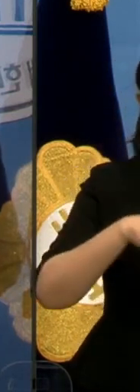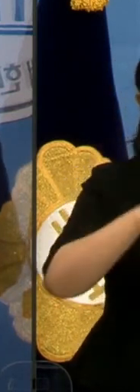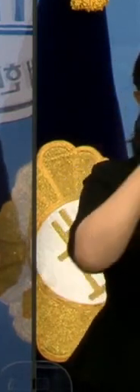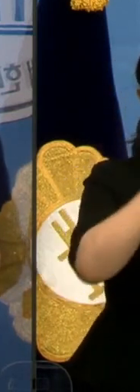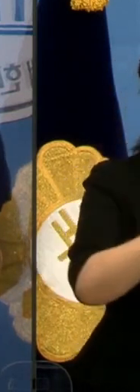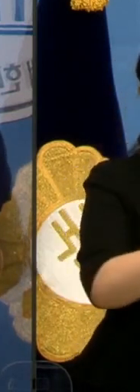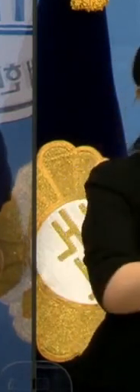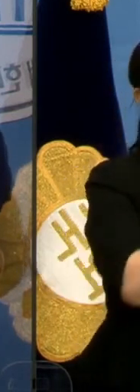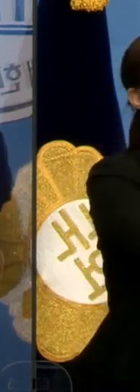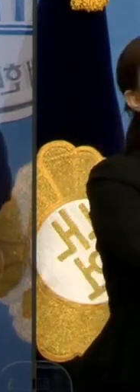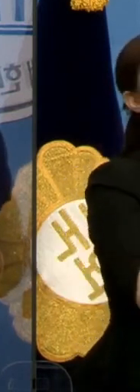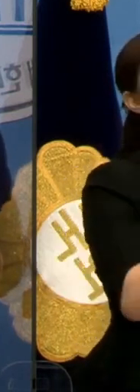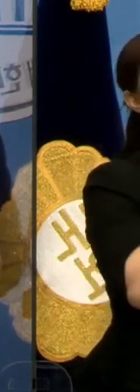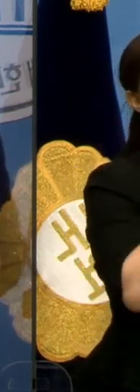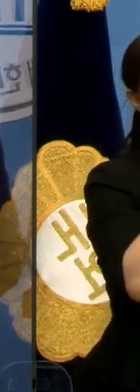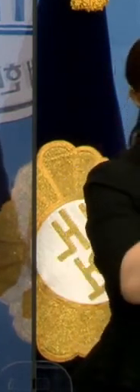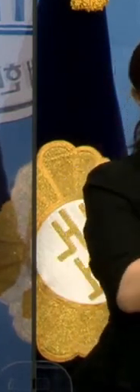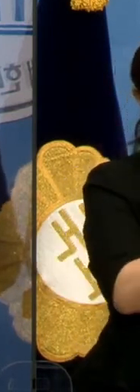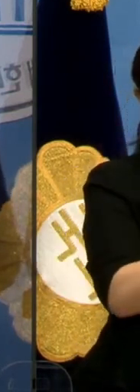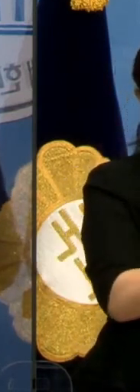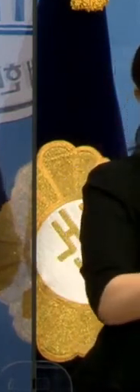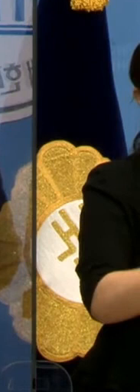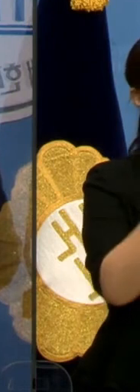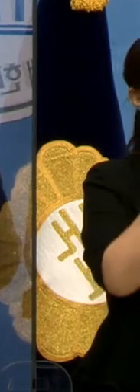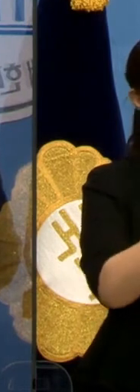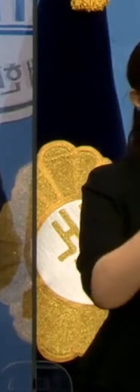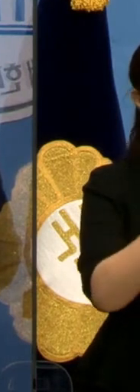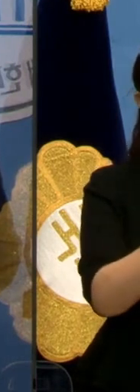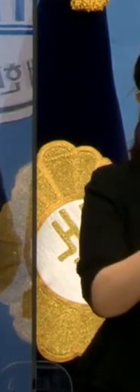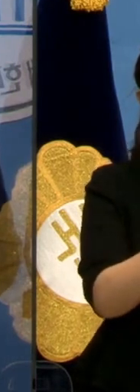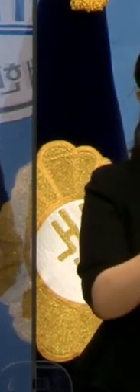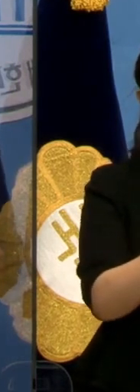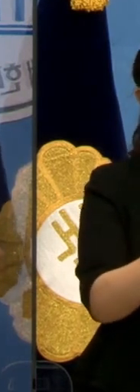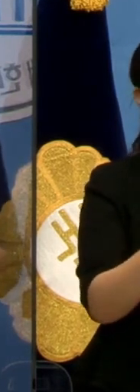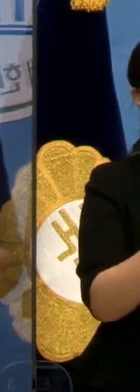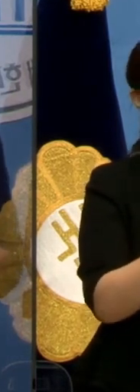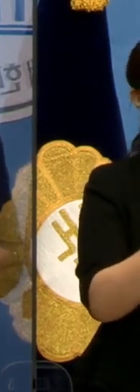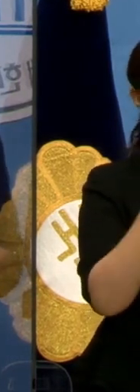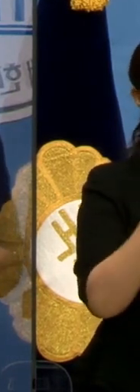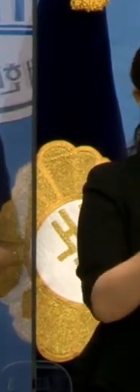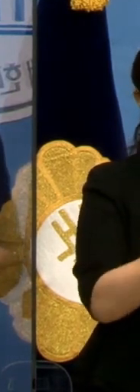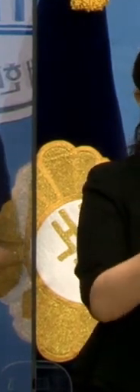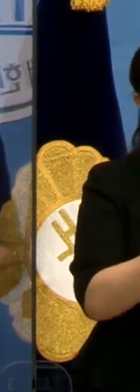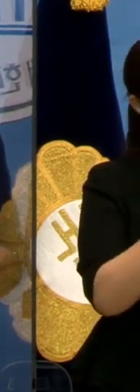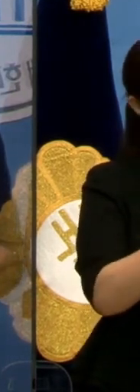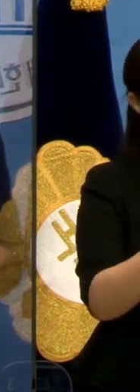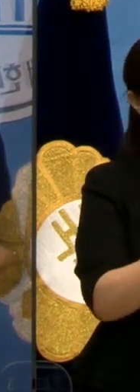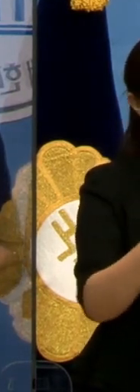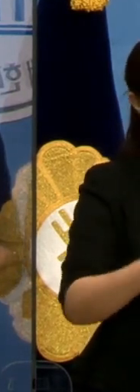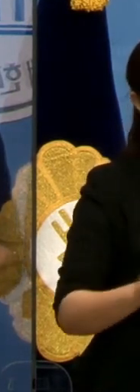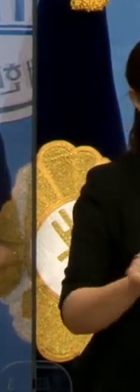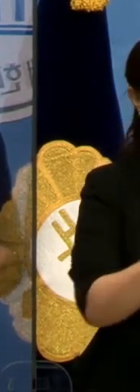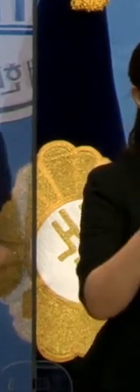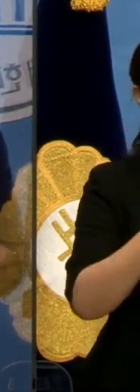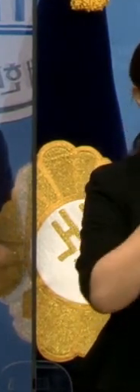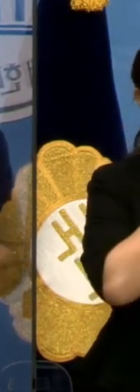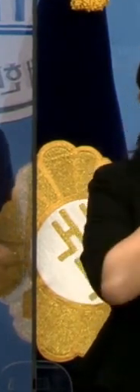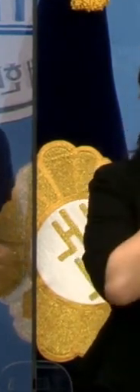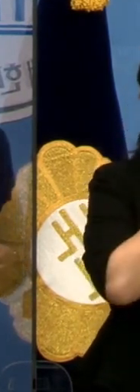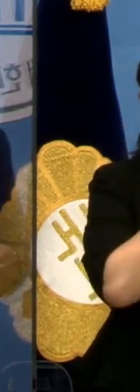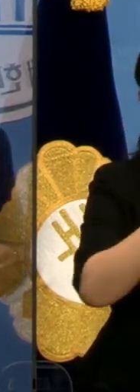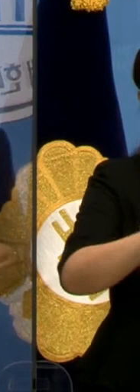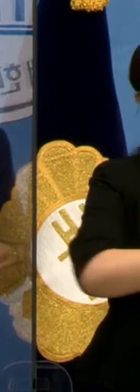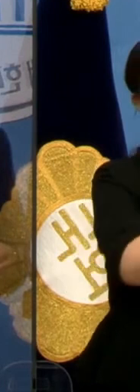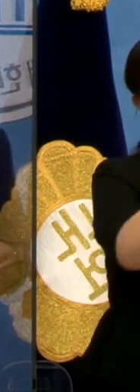살고 싶어하는 품질 높은 공공임대주택을 대폭 확충하는 데 활용하고 토지